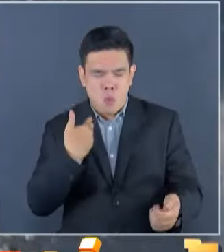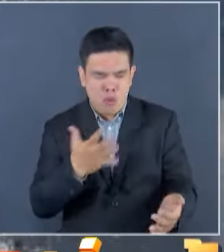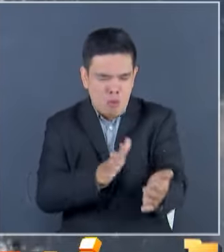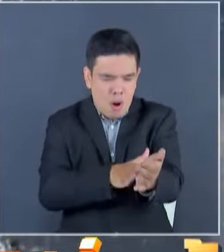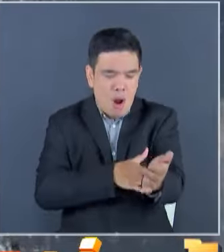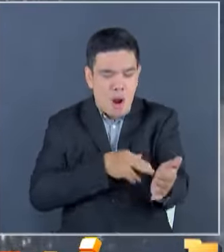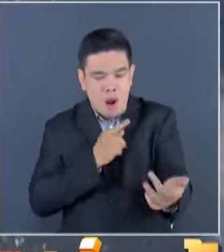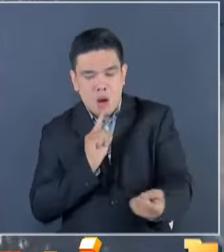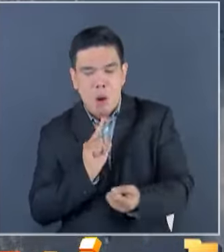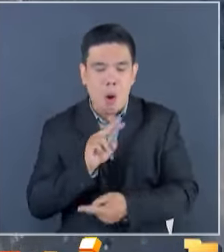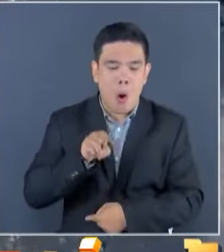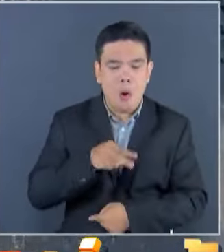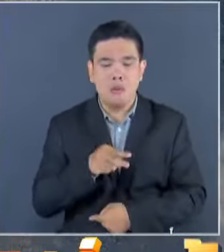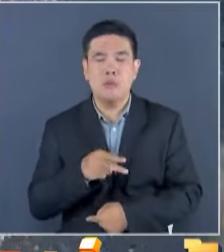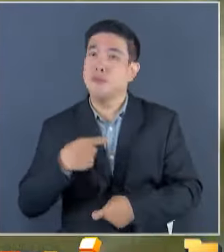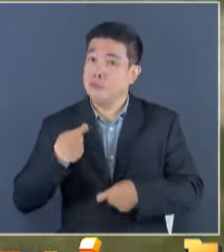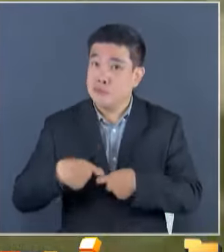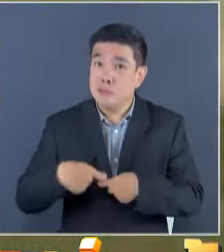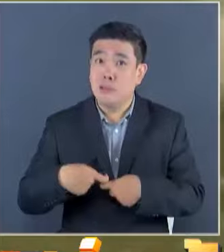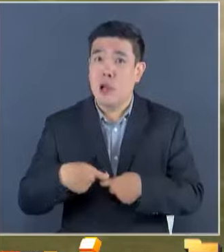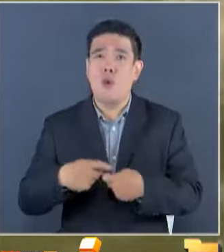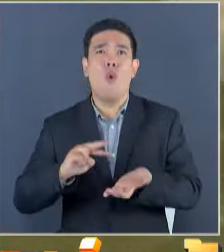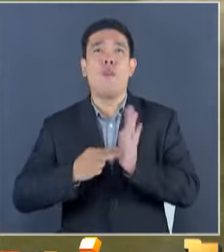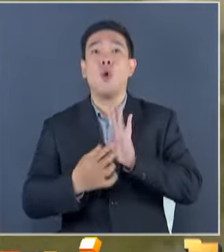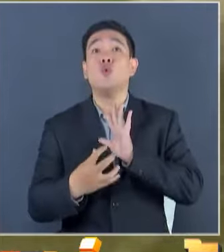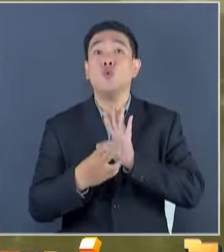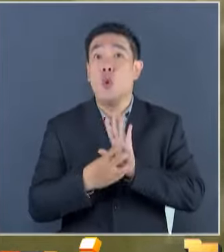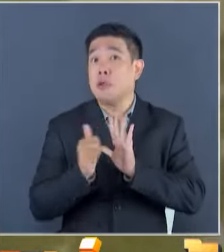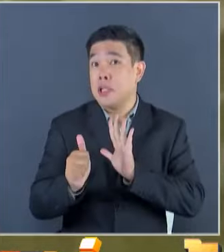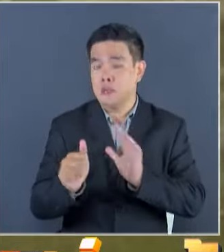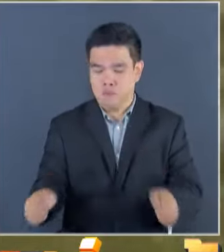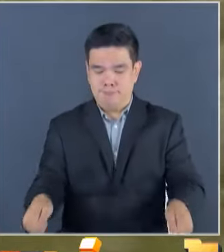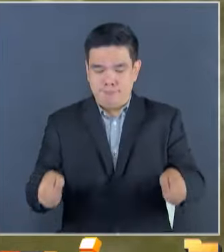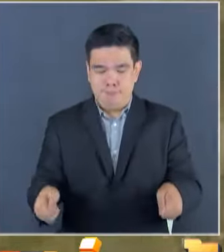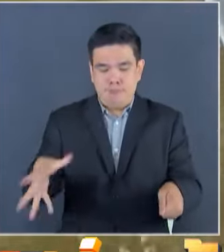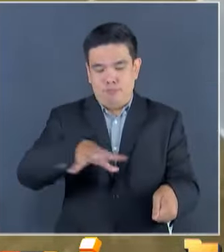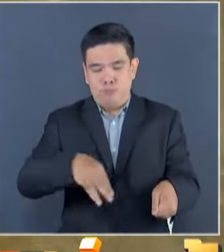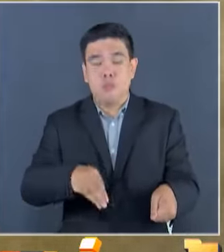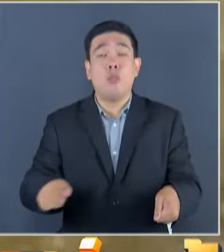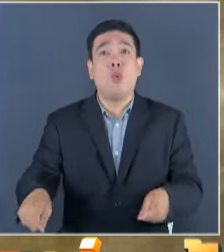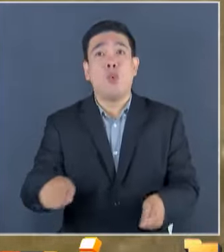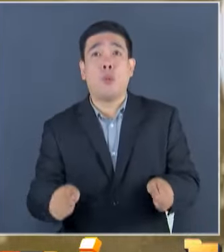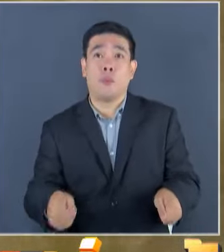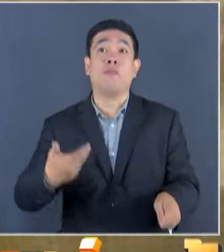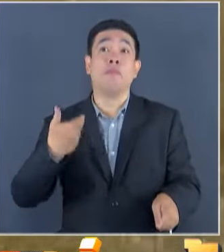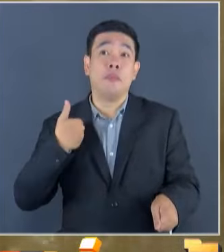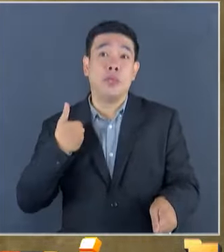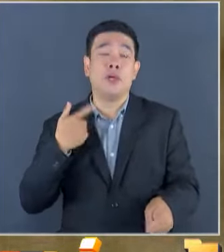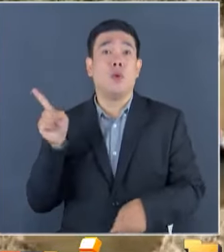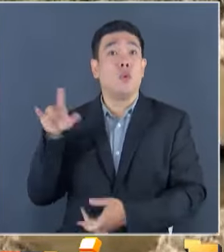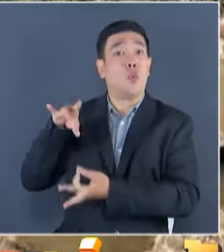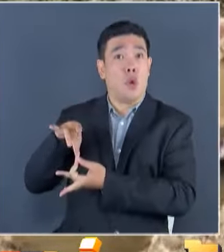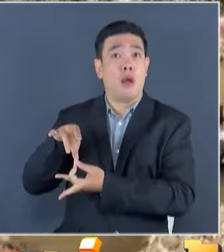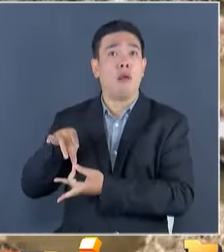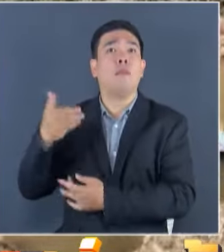นะไม่เจอฮะคุณผู้ชมฮะมันเป็นดวงจริงๆเออเพราะที่เล่าตรงนี้เพราะอะไรรู้ไหมครับคุณผู้ชมฮะที่สุโขทัยก็เช่นกันครับคุณผู้